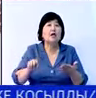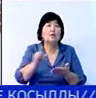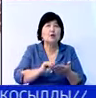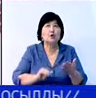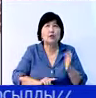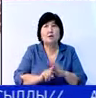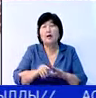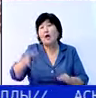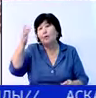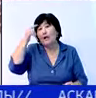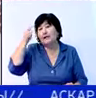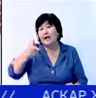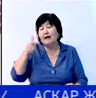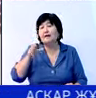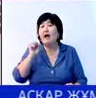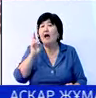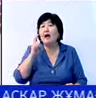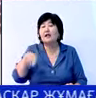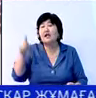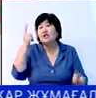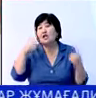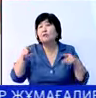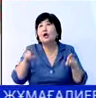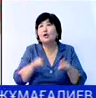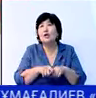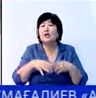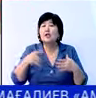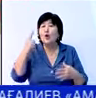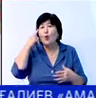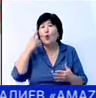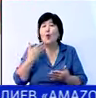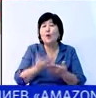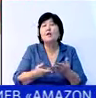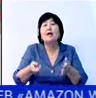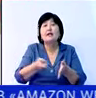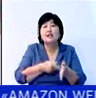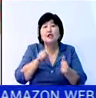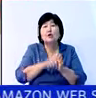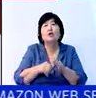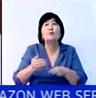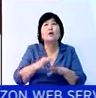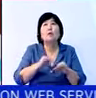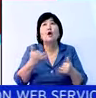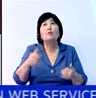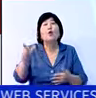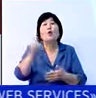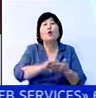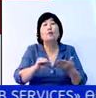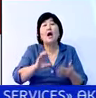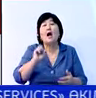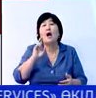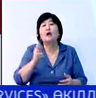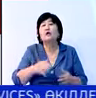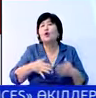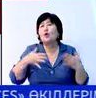басталды. Профессор ғалымдар ақынның шығармашылығы туралы тың ойларымен, зерттеулерімен бөлісті. Бұл поэмада ақынның үлкен